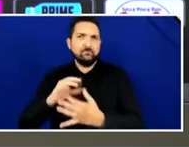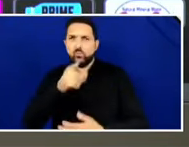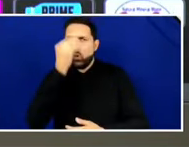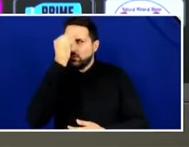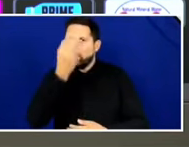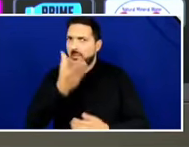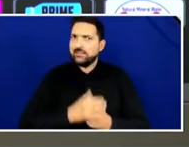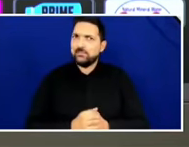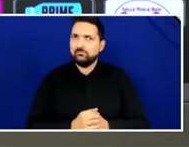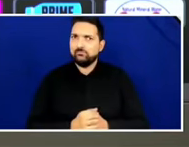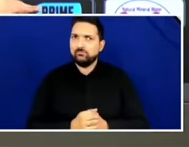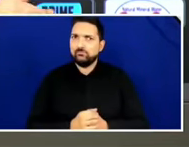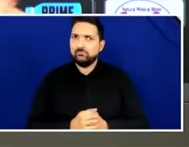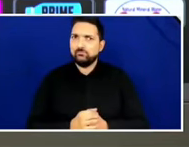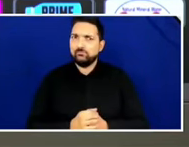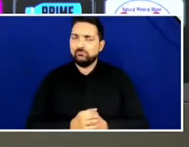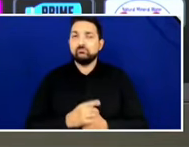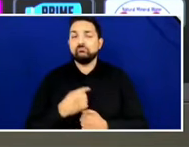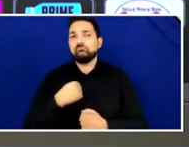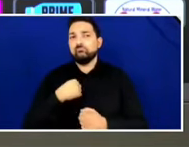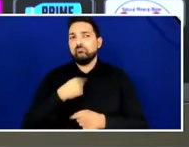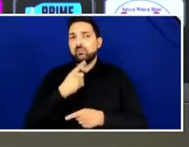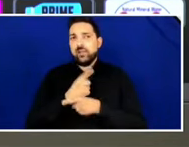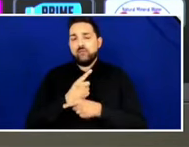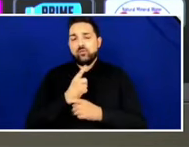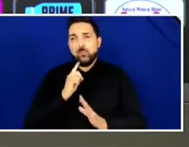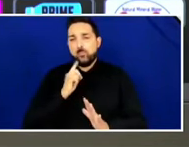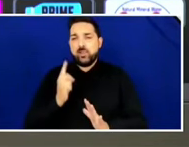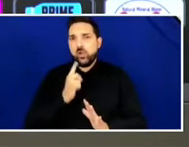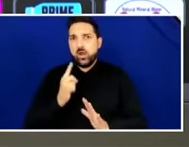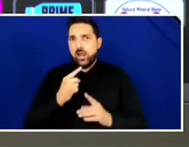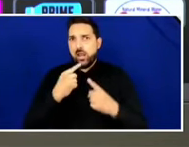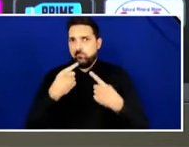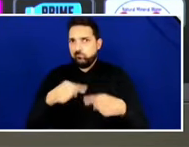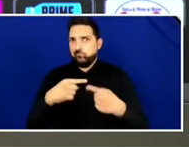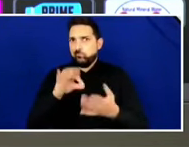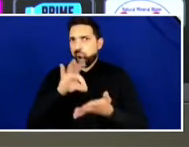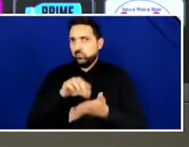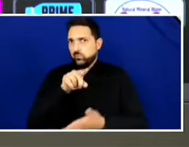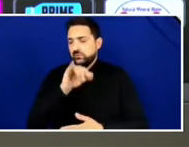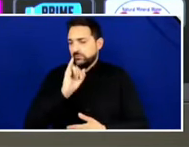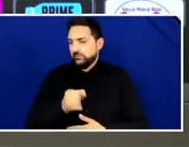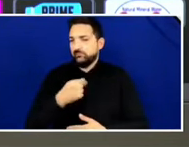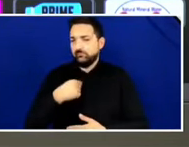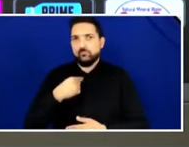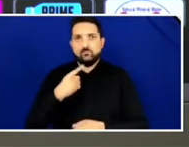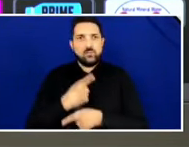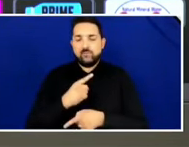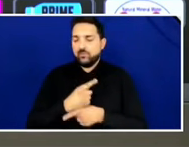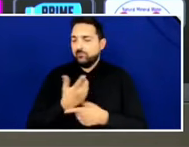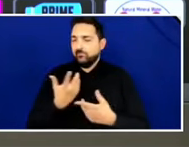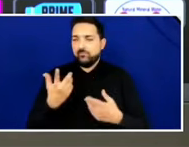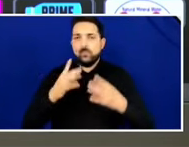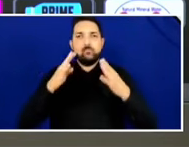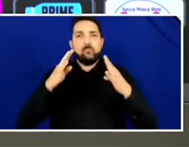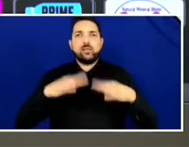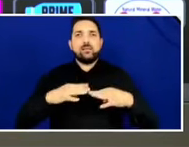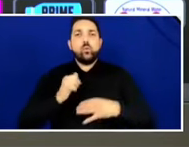migliorare sicuramente guarda tante cose da migliorare sicuramente questo dobbiamo finire sempre in 11 e non fare